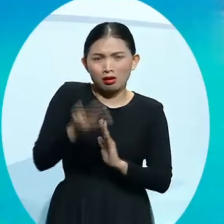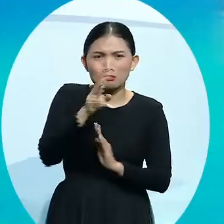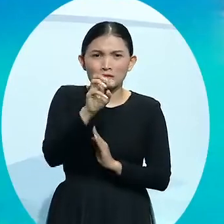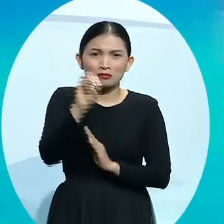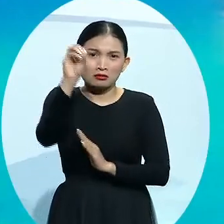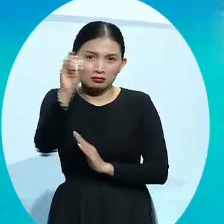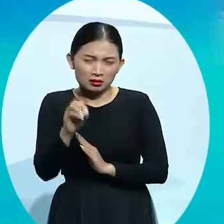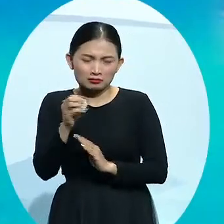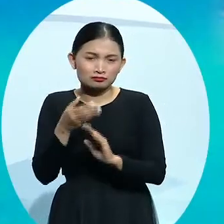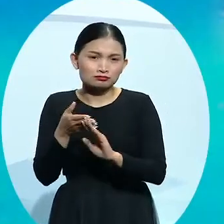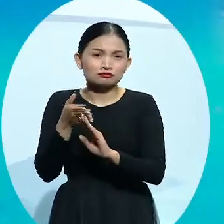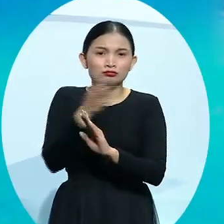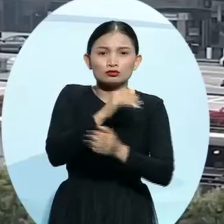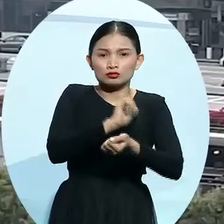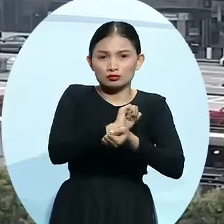với trước đại dịch.